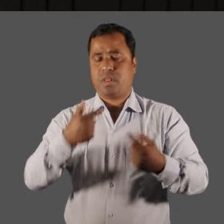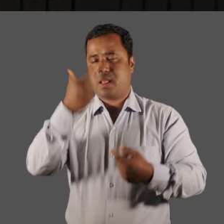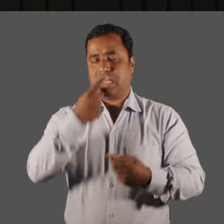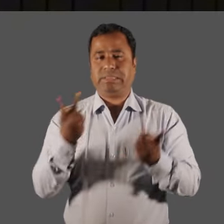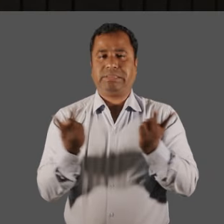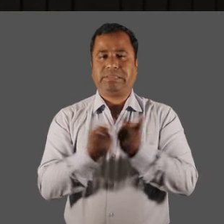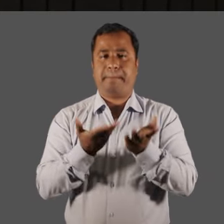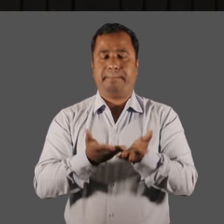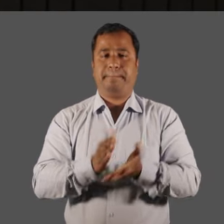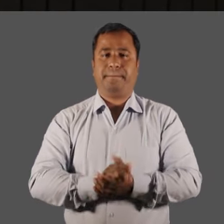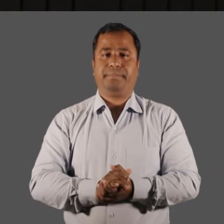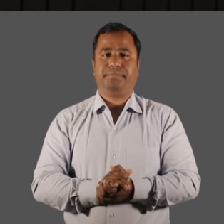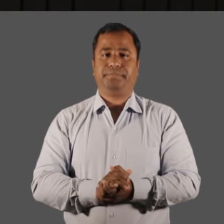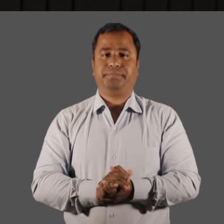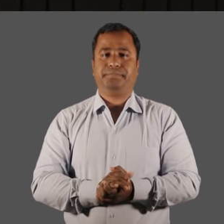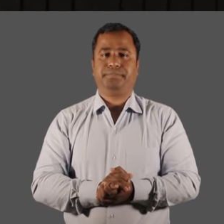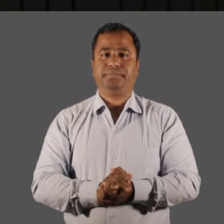আহ,